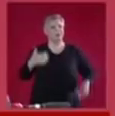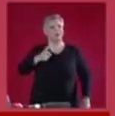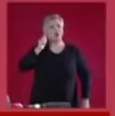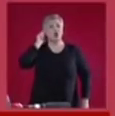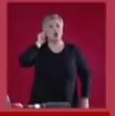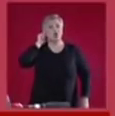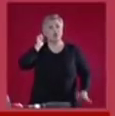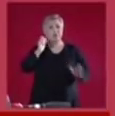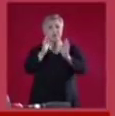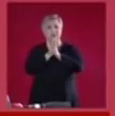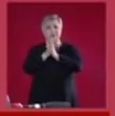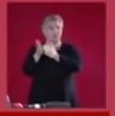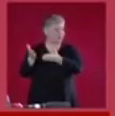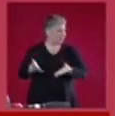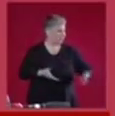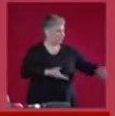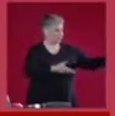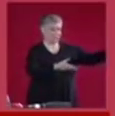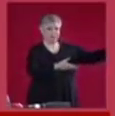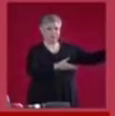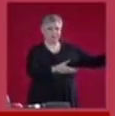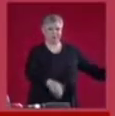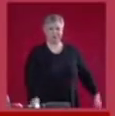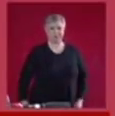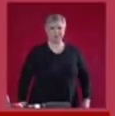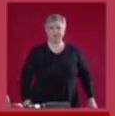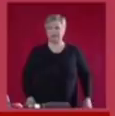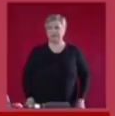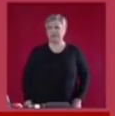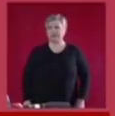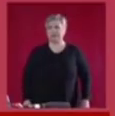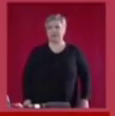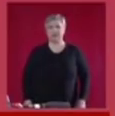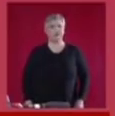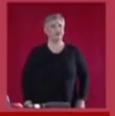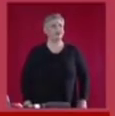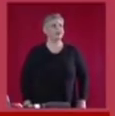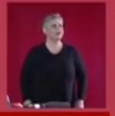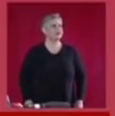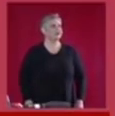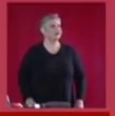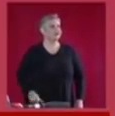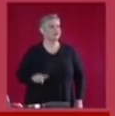θα έρχονται εδώ πίσω στην εξέδρα πρώτα απ